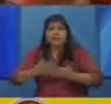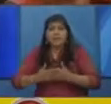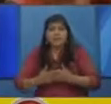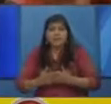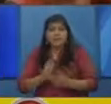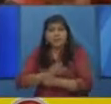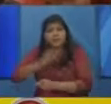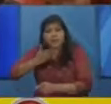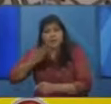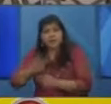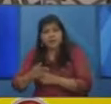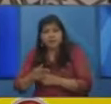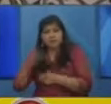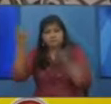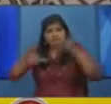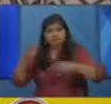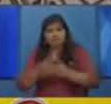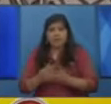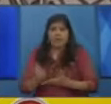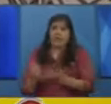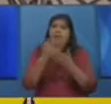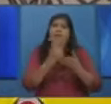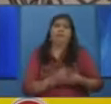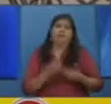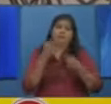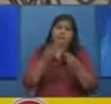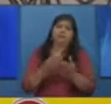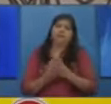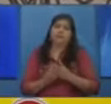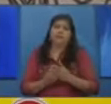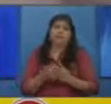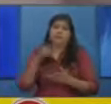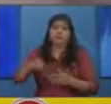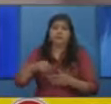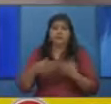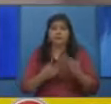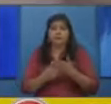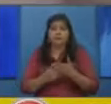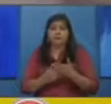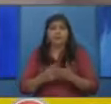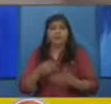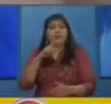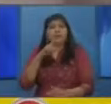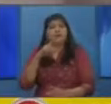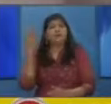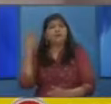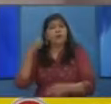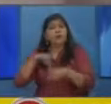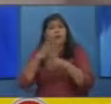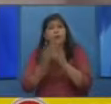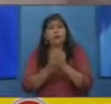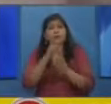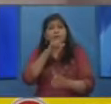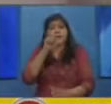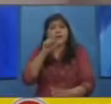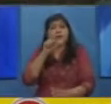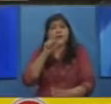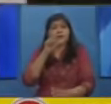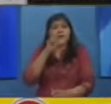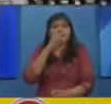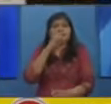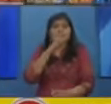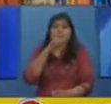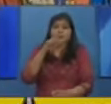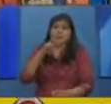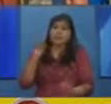वाले विद्यार्थियों के लिए बहुत मददगार है। यह ट्रस्ट 1975 से काम कर रहा है और ये